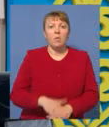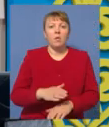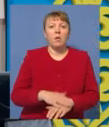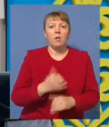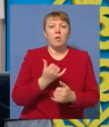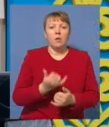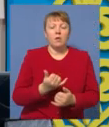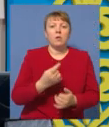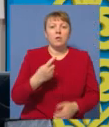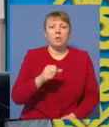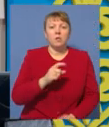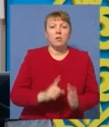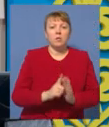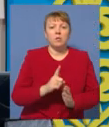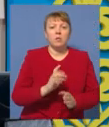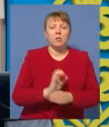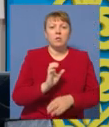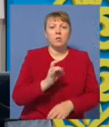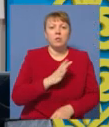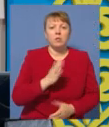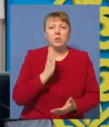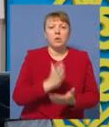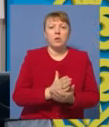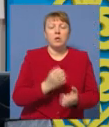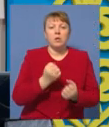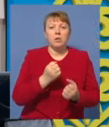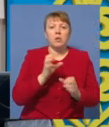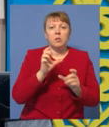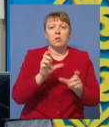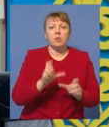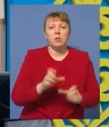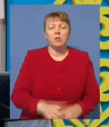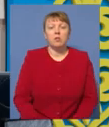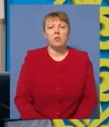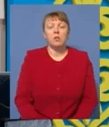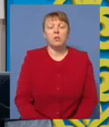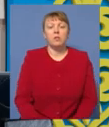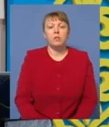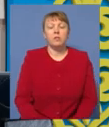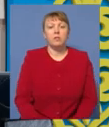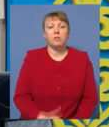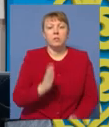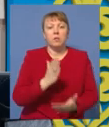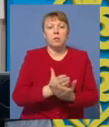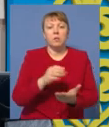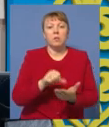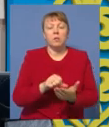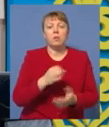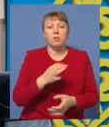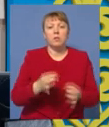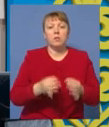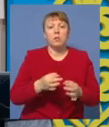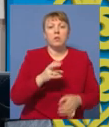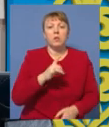Добрый вечер. Как обычно, в начале недели вы смотрите в прямом эфире программу «Опираясь на закон». Напомню о том, что в нашей программе принимают участие представители